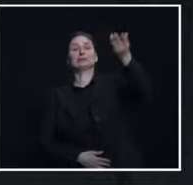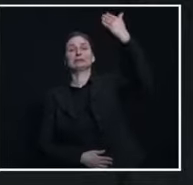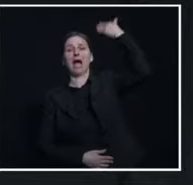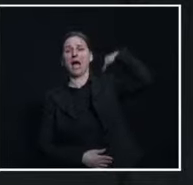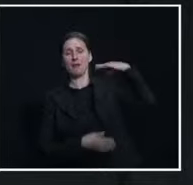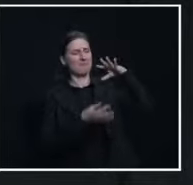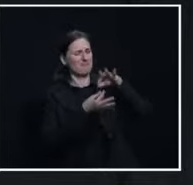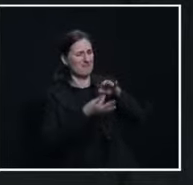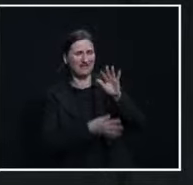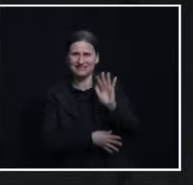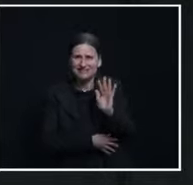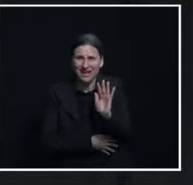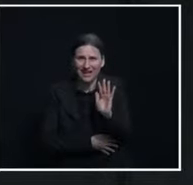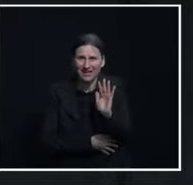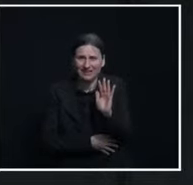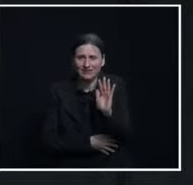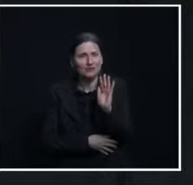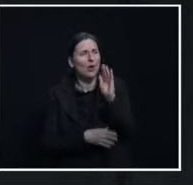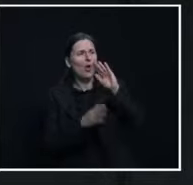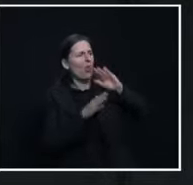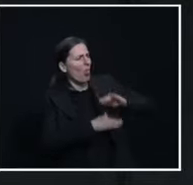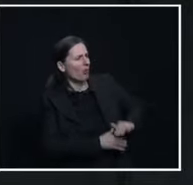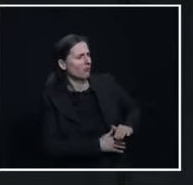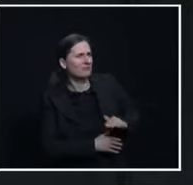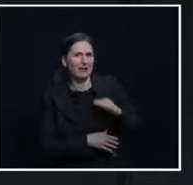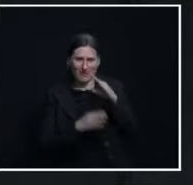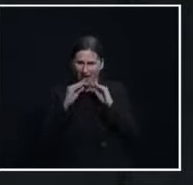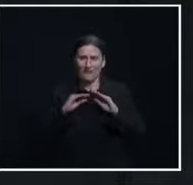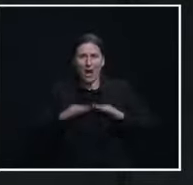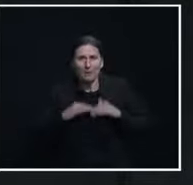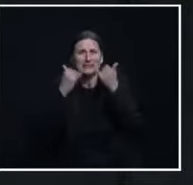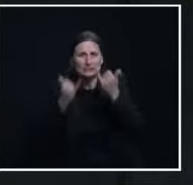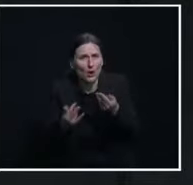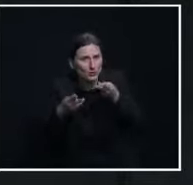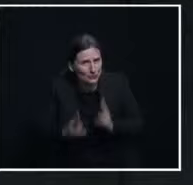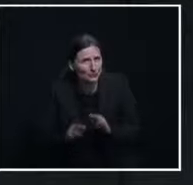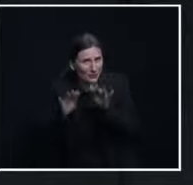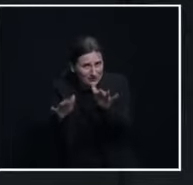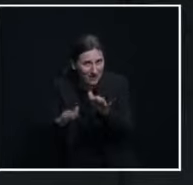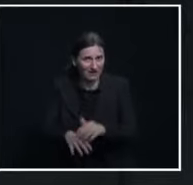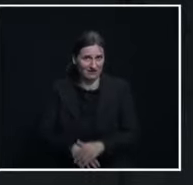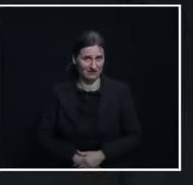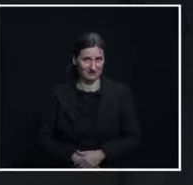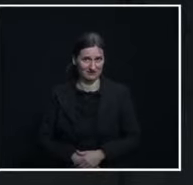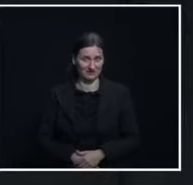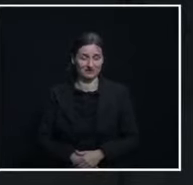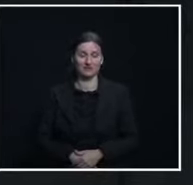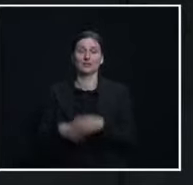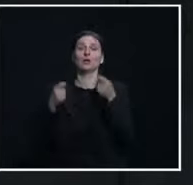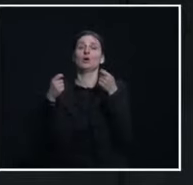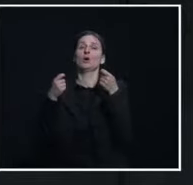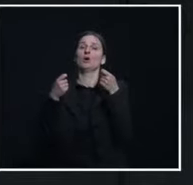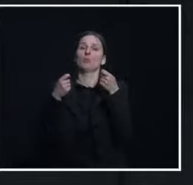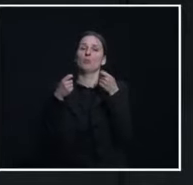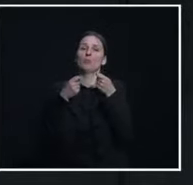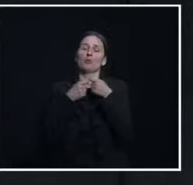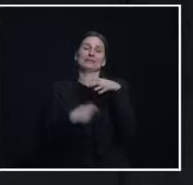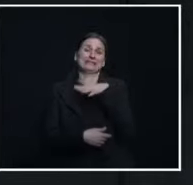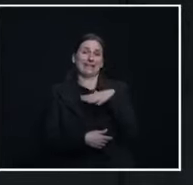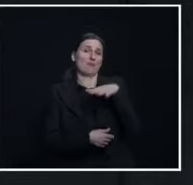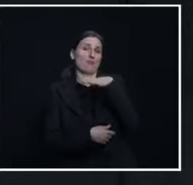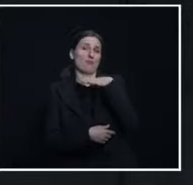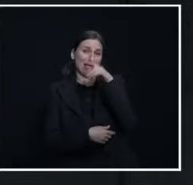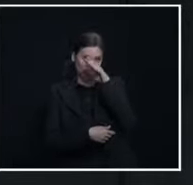nicht zum Wegschließen und Ausblenden von Erfahrungen führen. Für die Bundesrepublik so